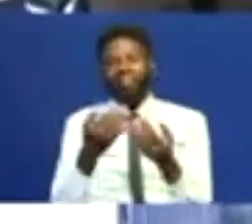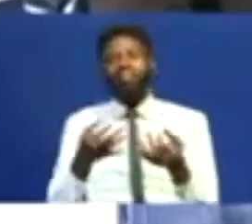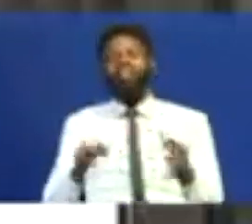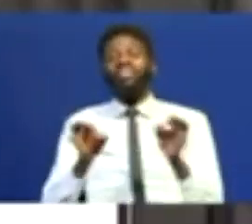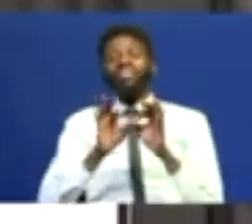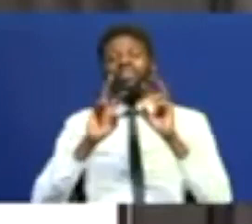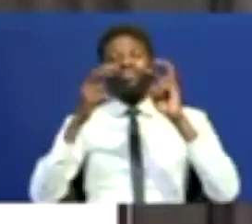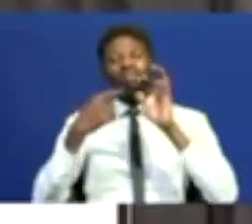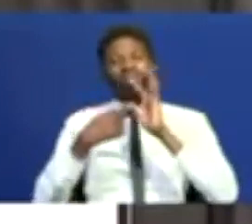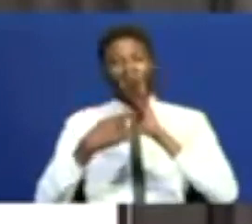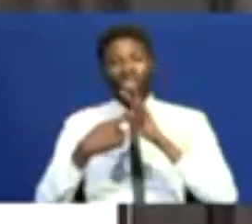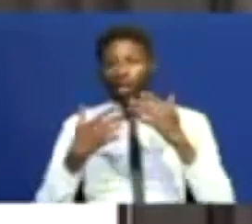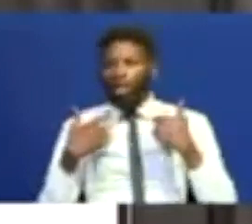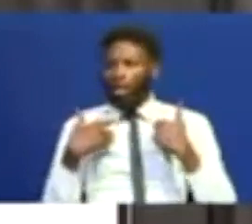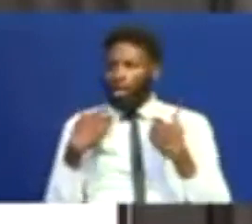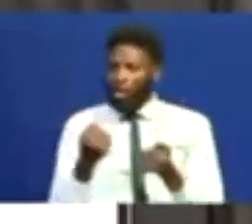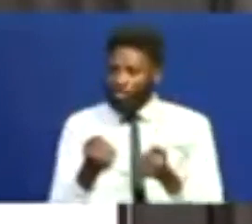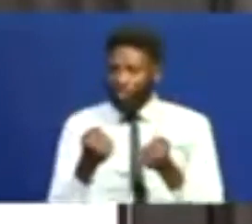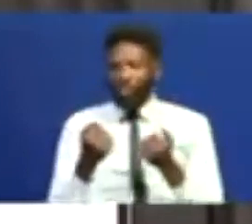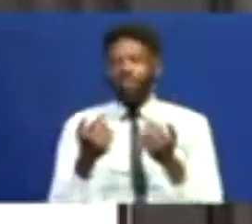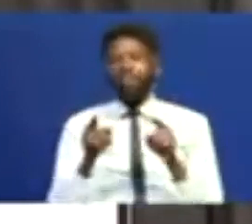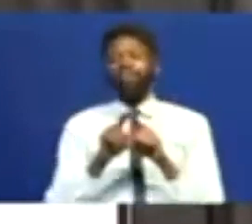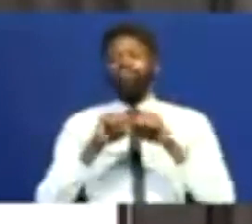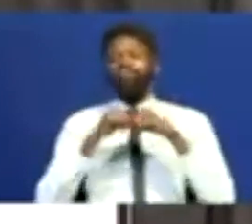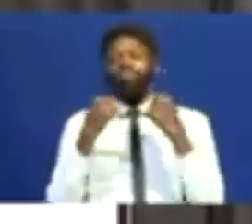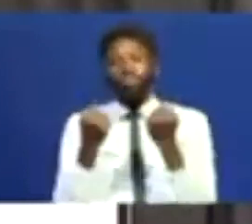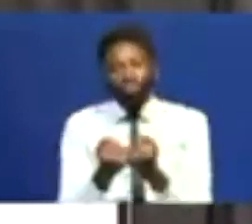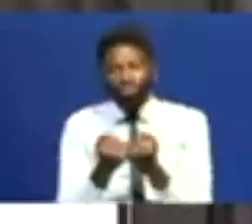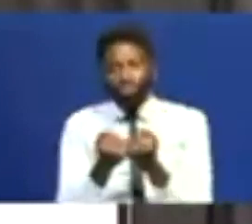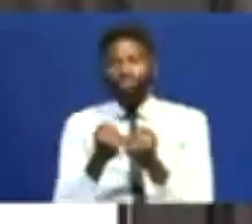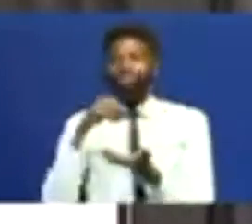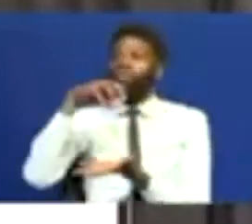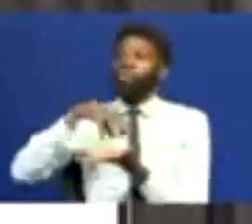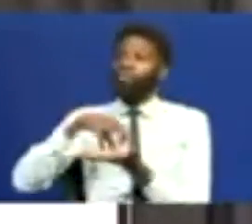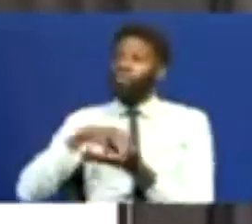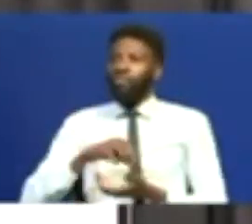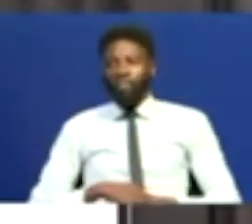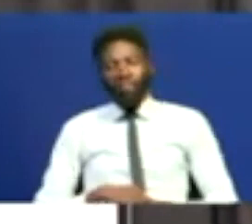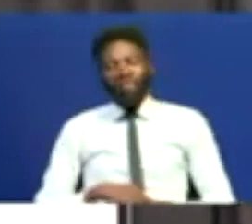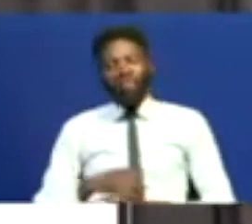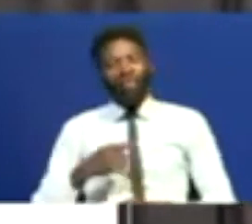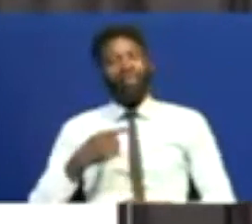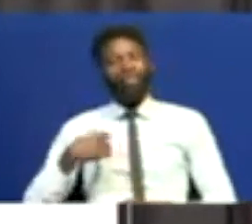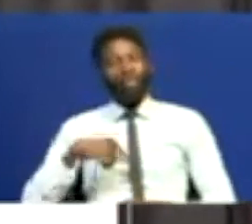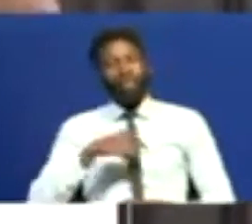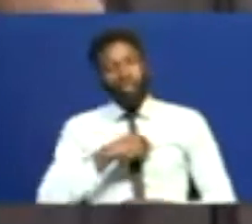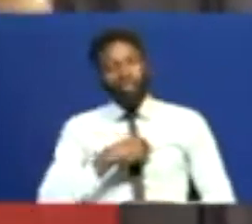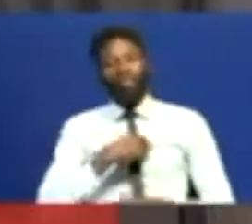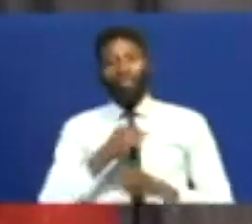ya kijamii. There's total hardship in Nairobi. And we want to support you and